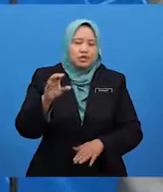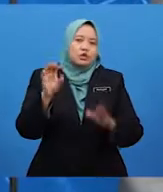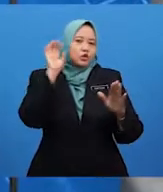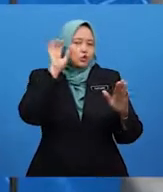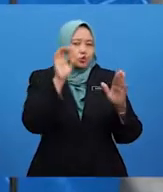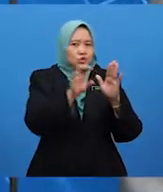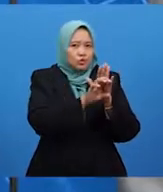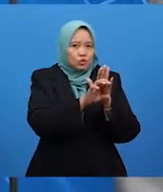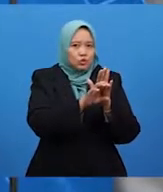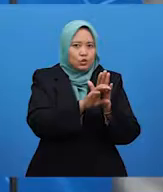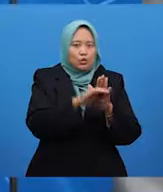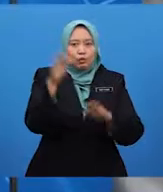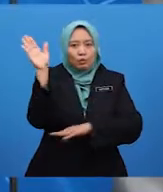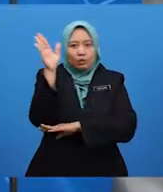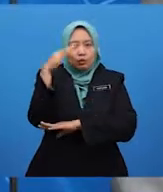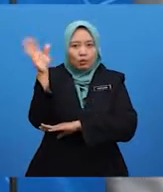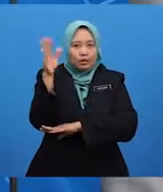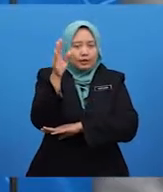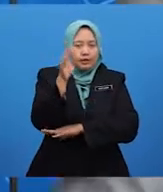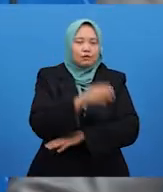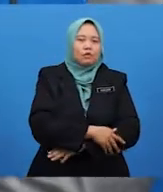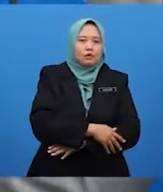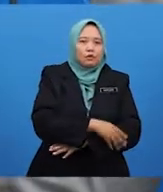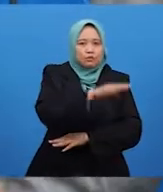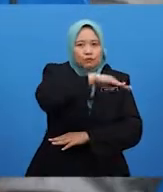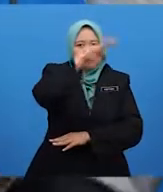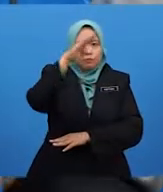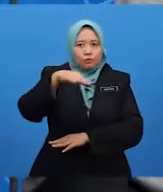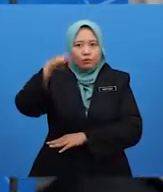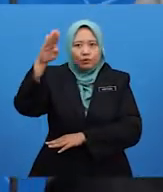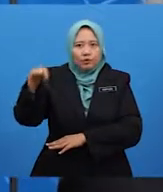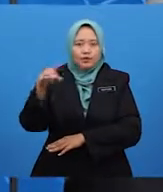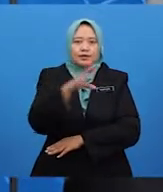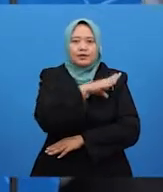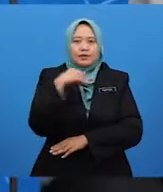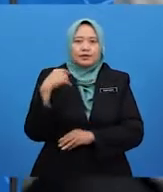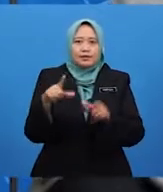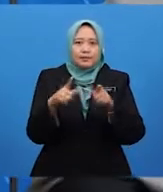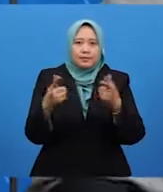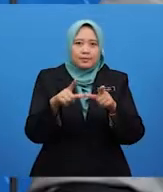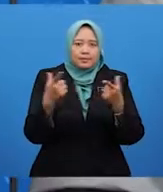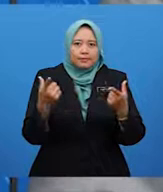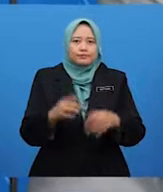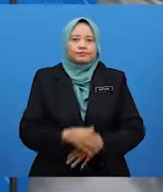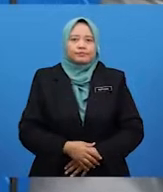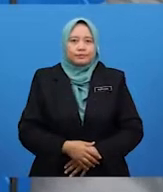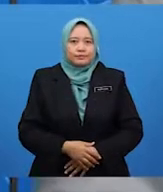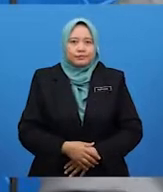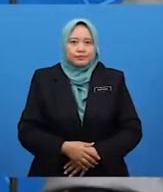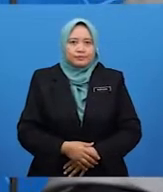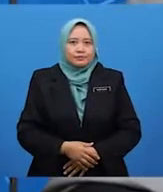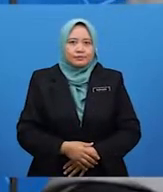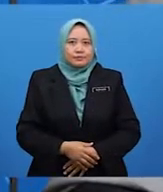dan binaan. Landscape persekitaran bermaksud penggabungan unsur-unsur alam semula jadi seperti tumbuhan